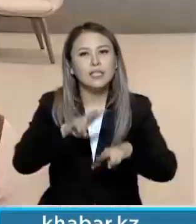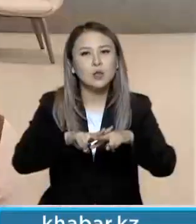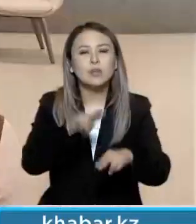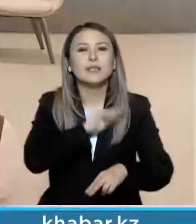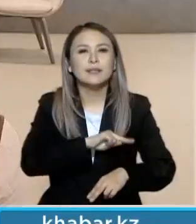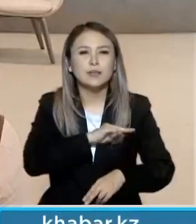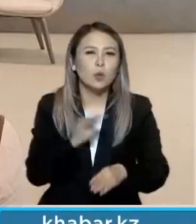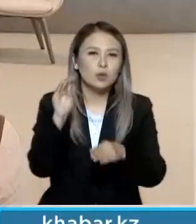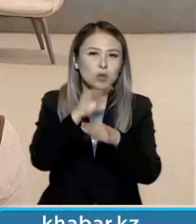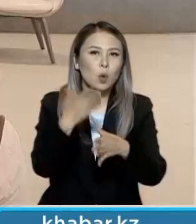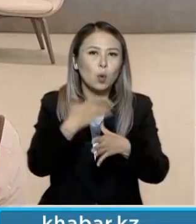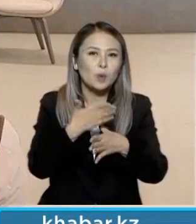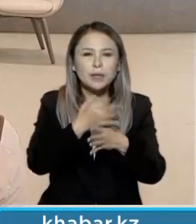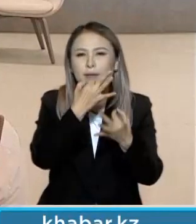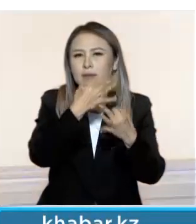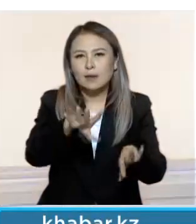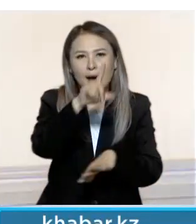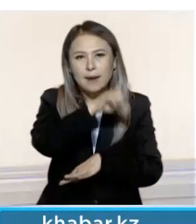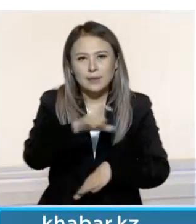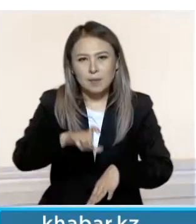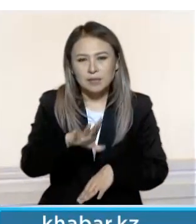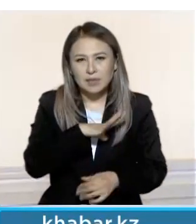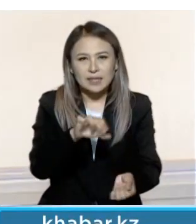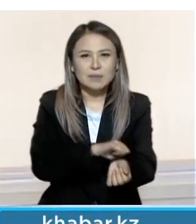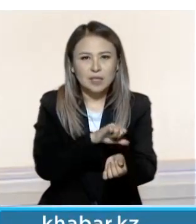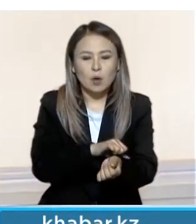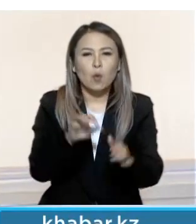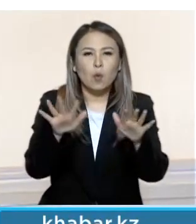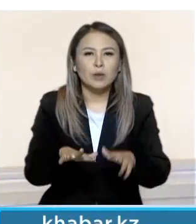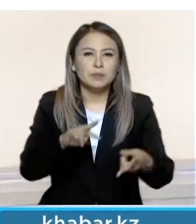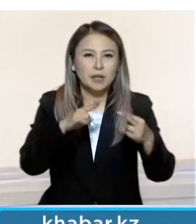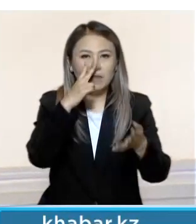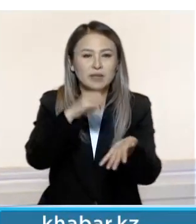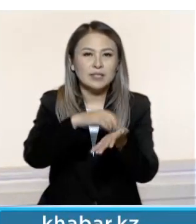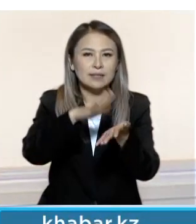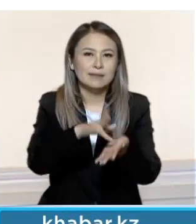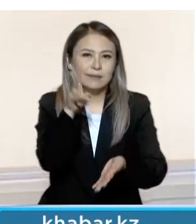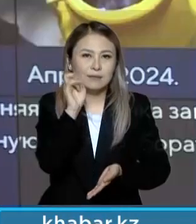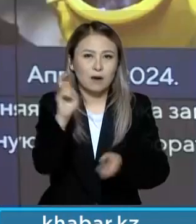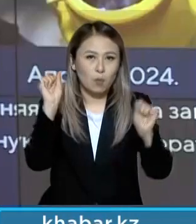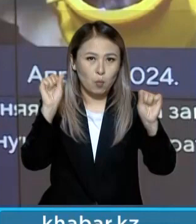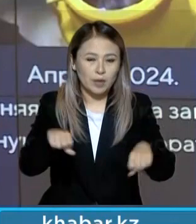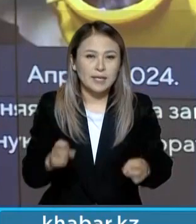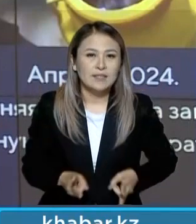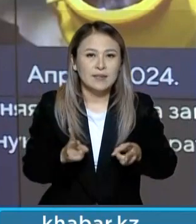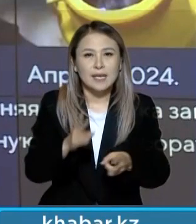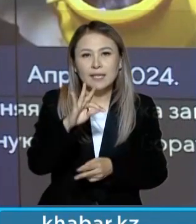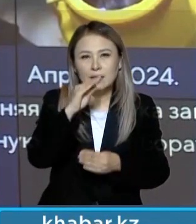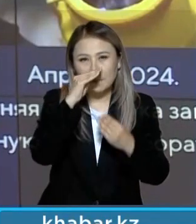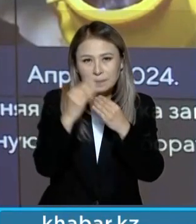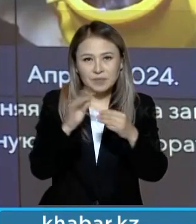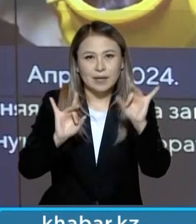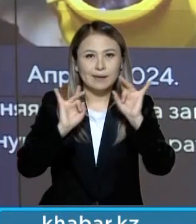істейді. Қосымшаның көмегімен кез келген азамат есірткі қылмыстарының орнын белгілеп көрсете алады. Егер қылмыстың жасырын жарнамасына